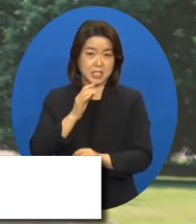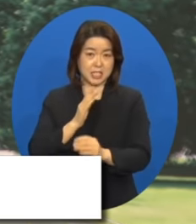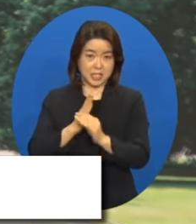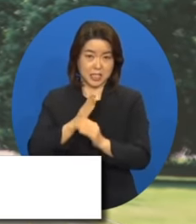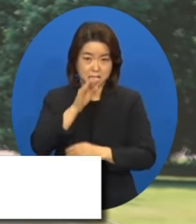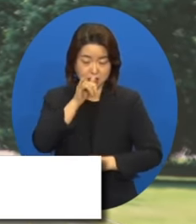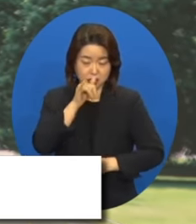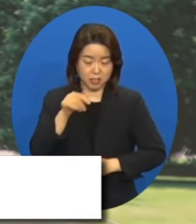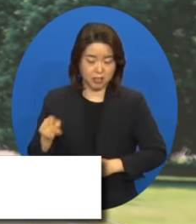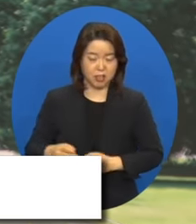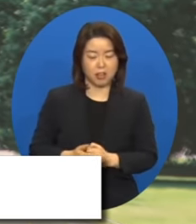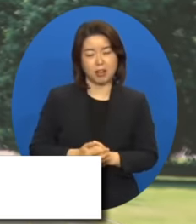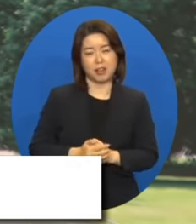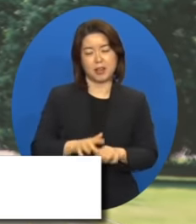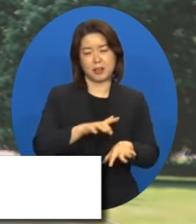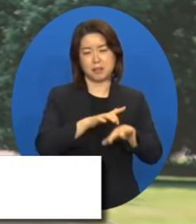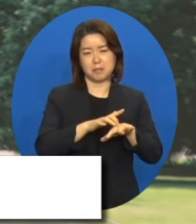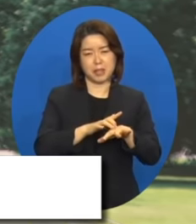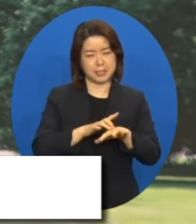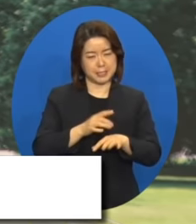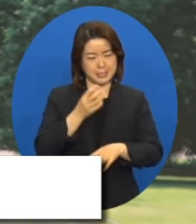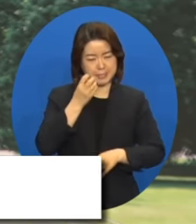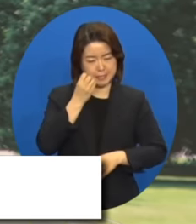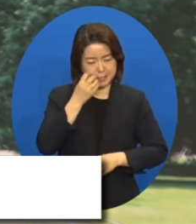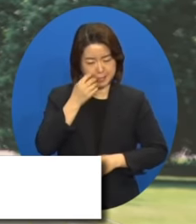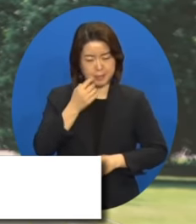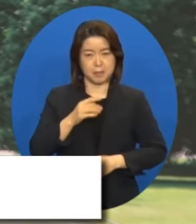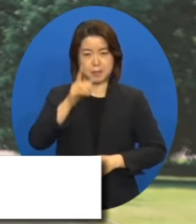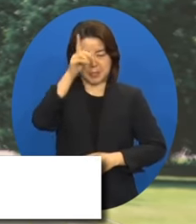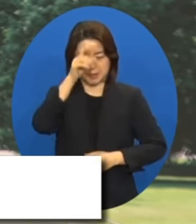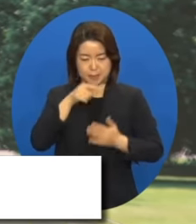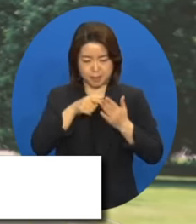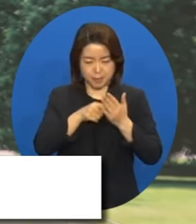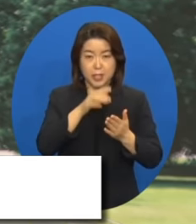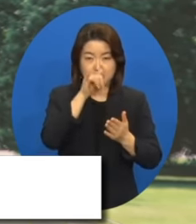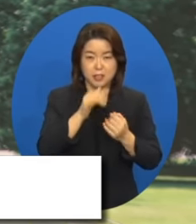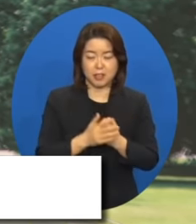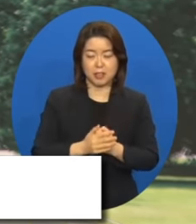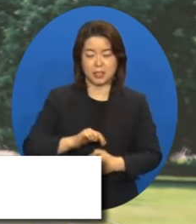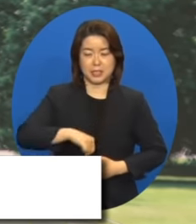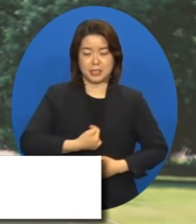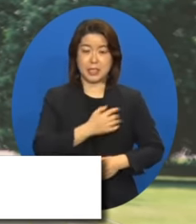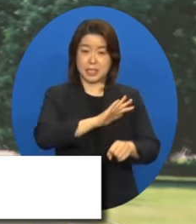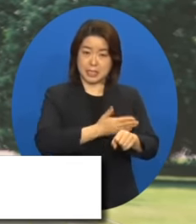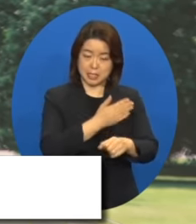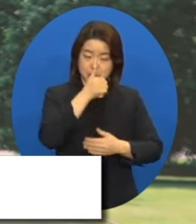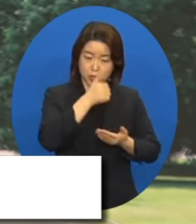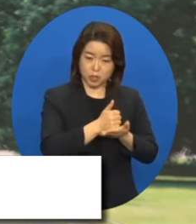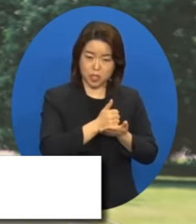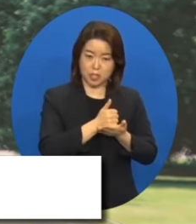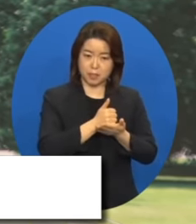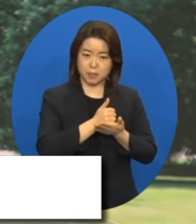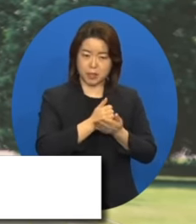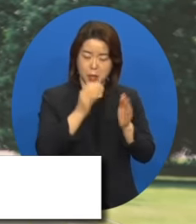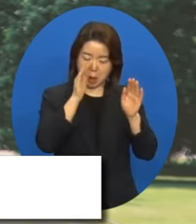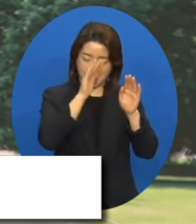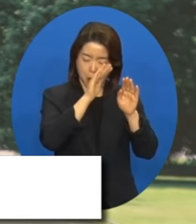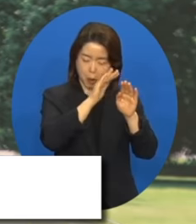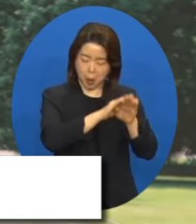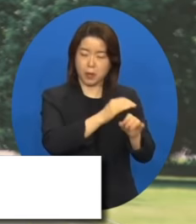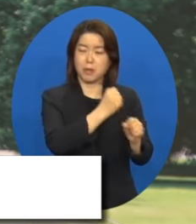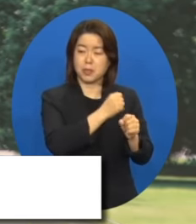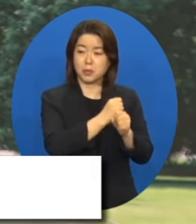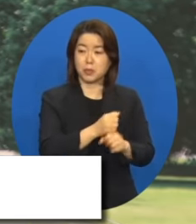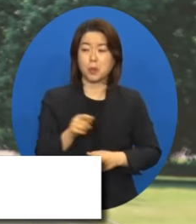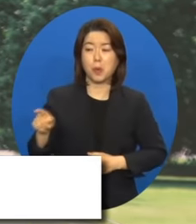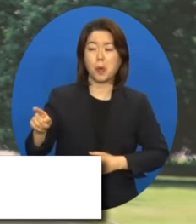마귀가 참 교묘하죠. 자기 자신의 죄, 자기 자신의 잘못은 전혀 생각나지 않게 하고